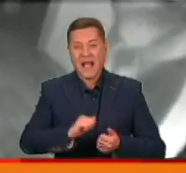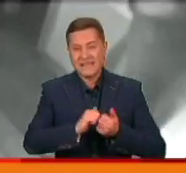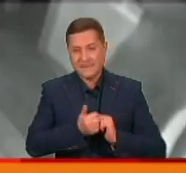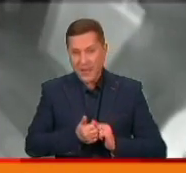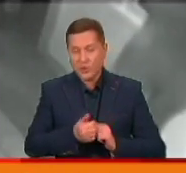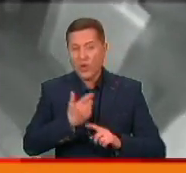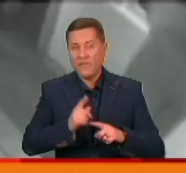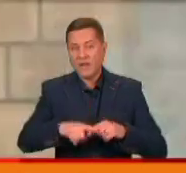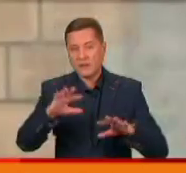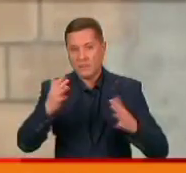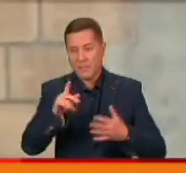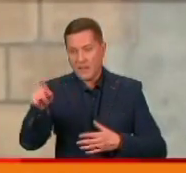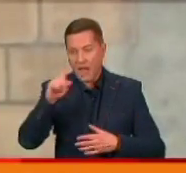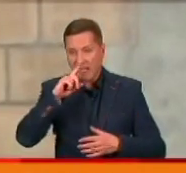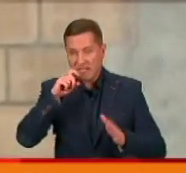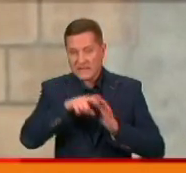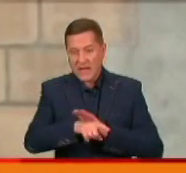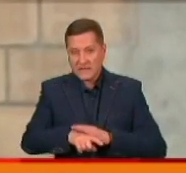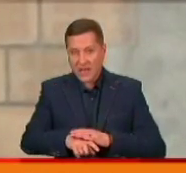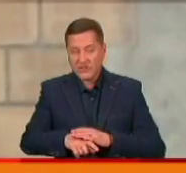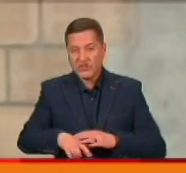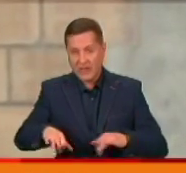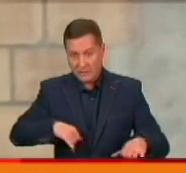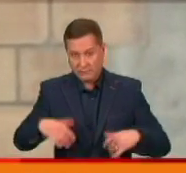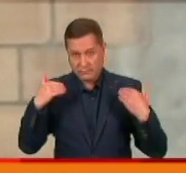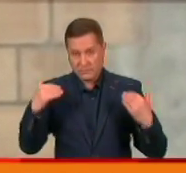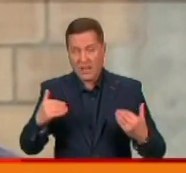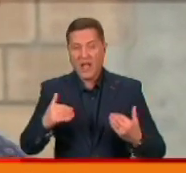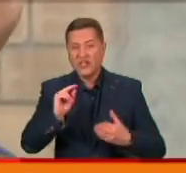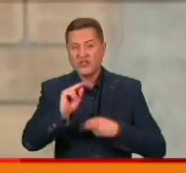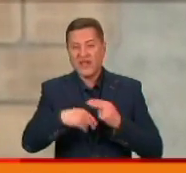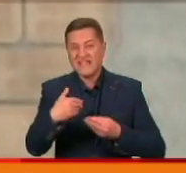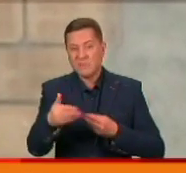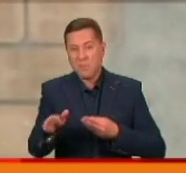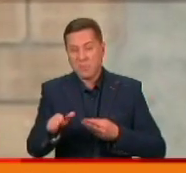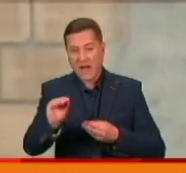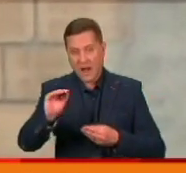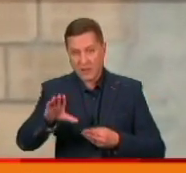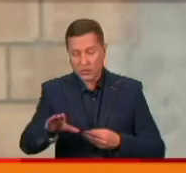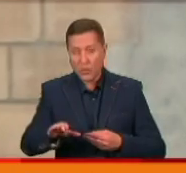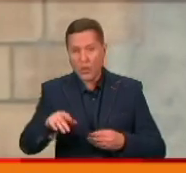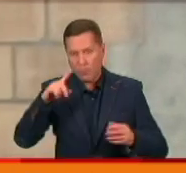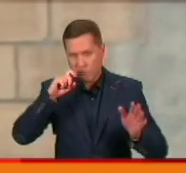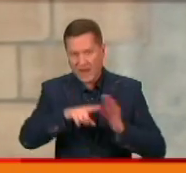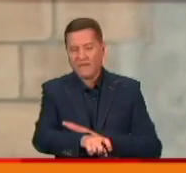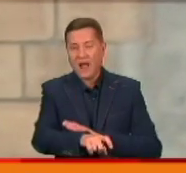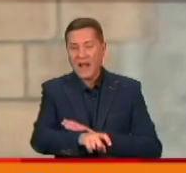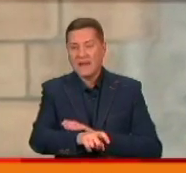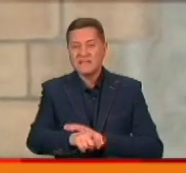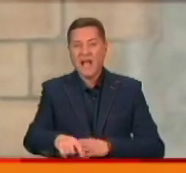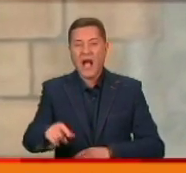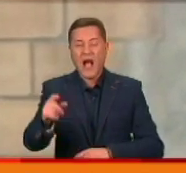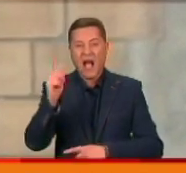вони заскочили на територію заводу через прохідну, прорвались.